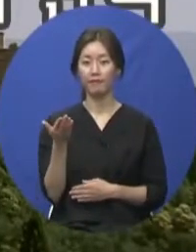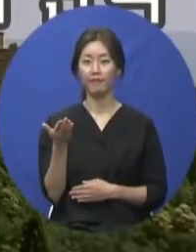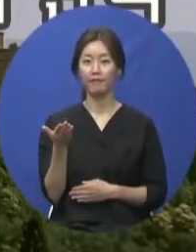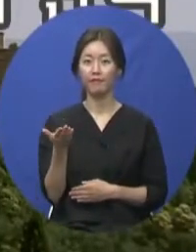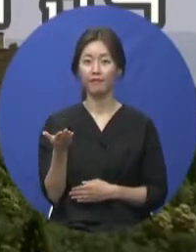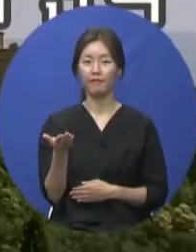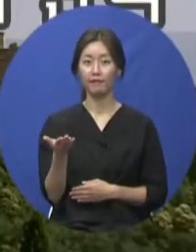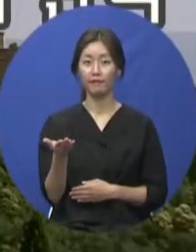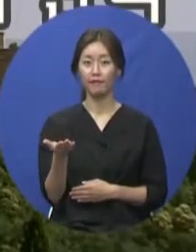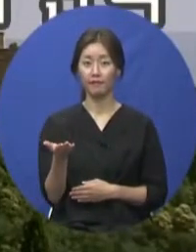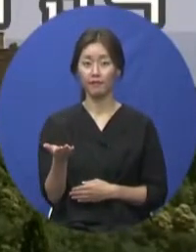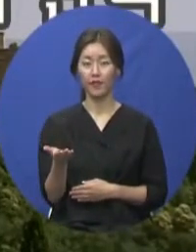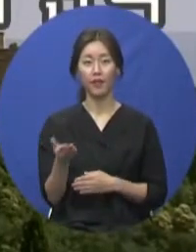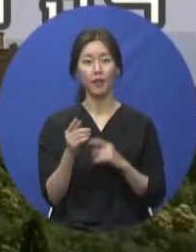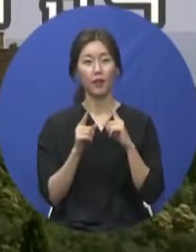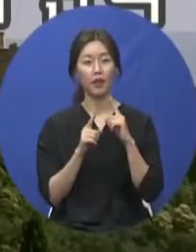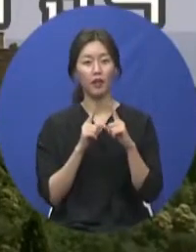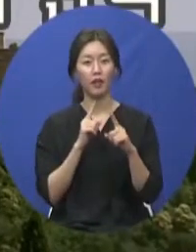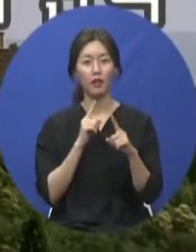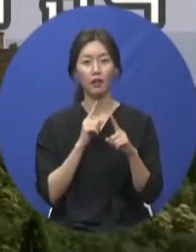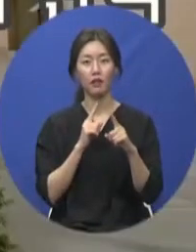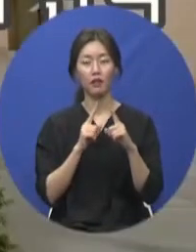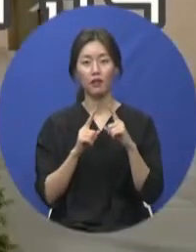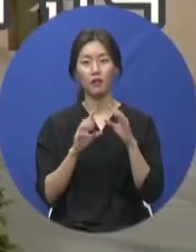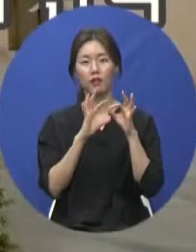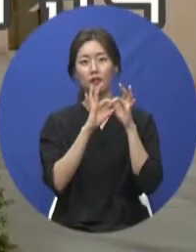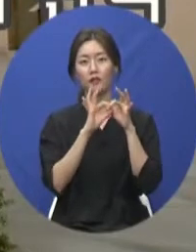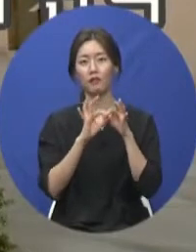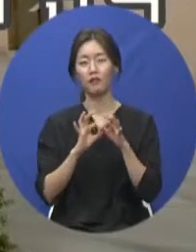당신의 그 말이